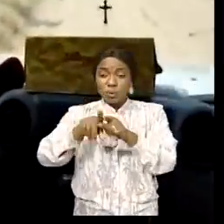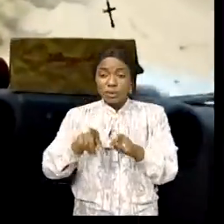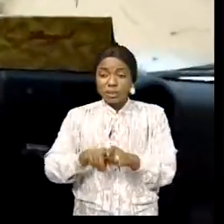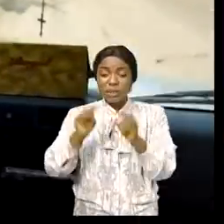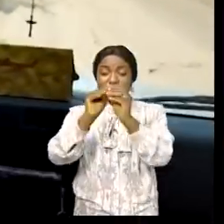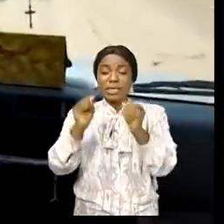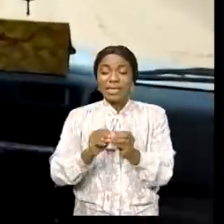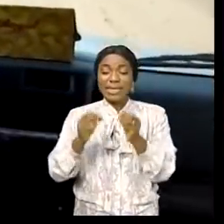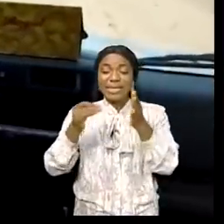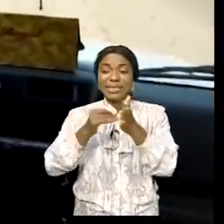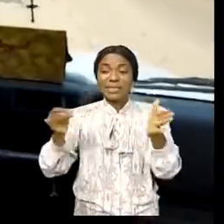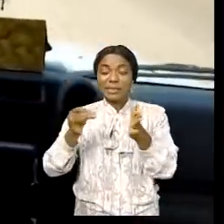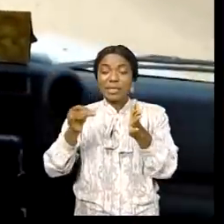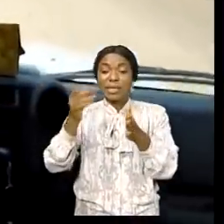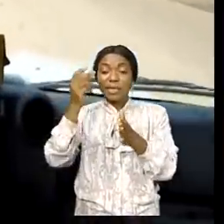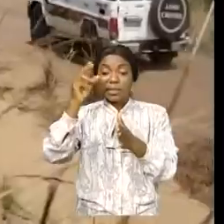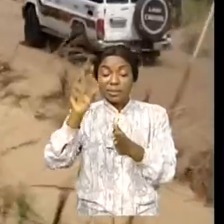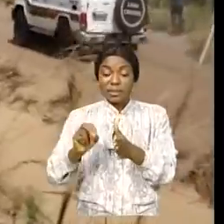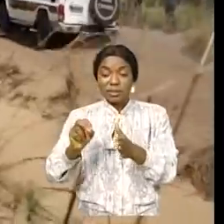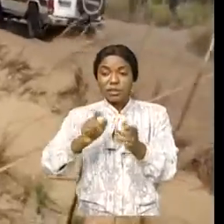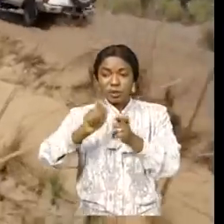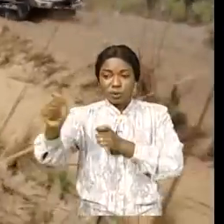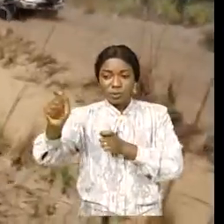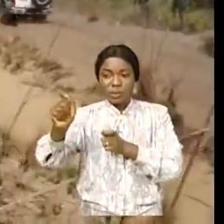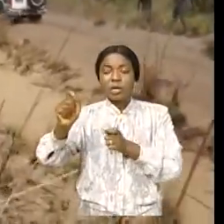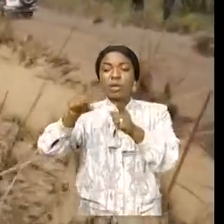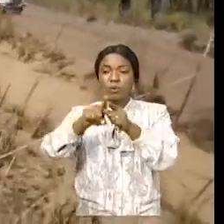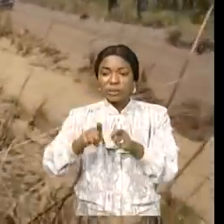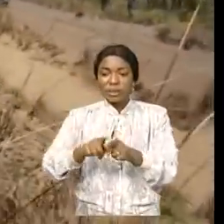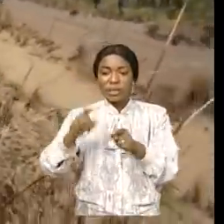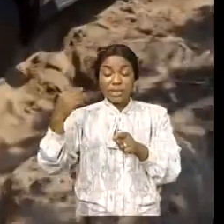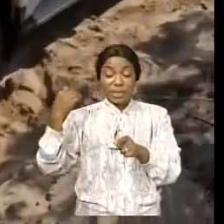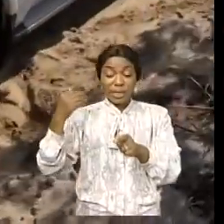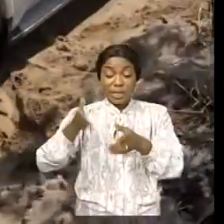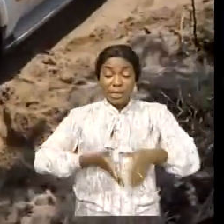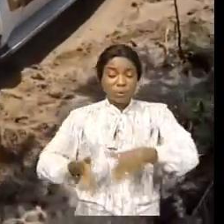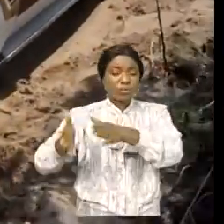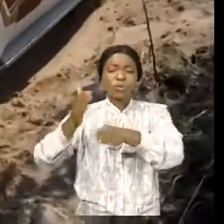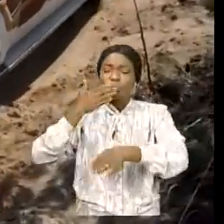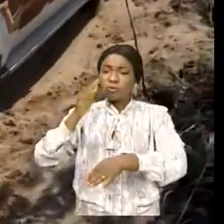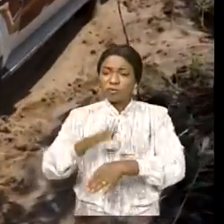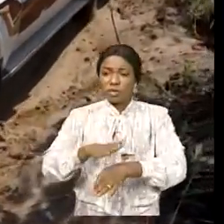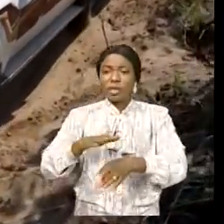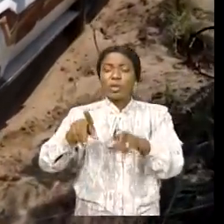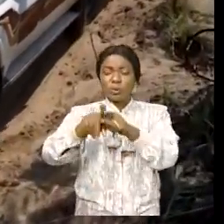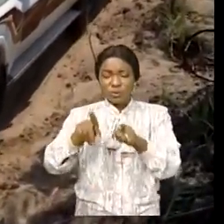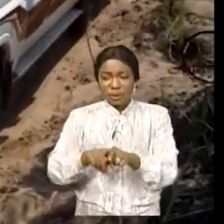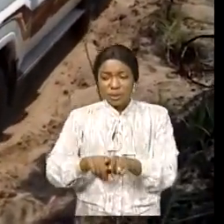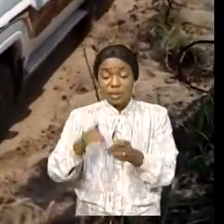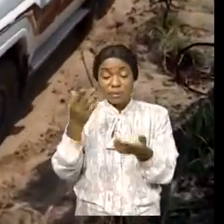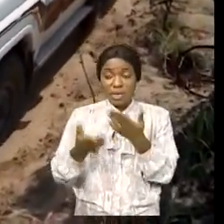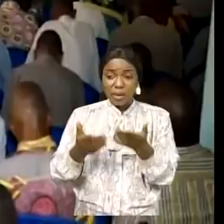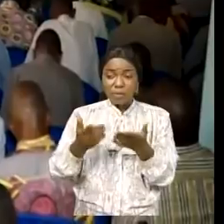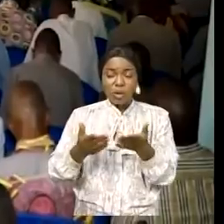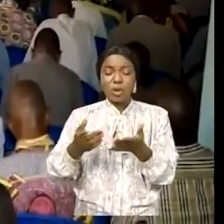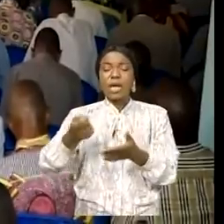près de 630 km parcourus sur des routes en état avancé de délabrement. Rappelons que c'est suite à l'interpellation lui